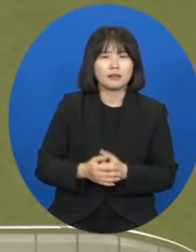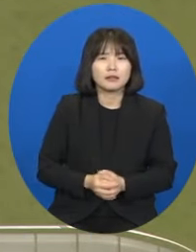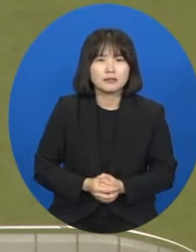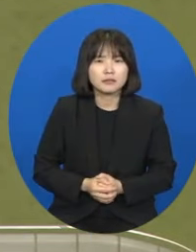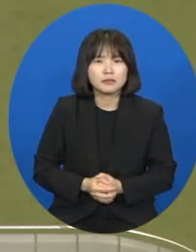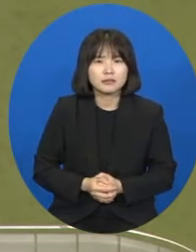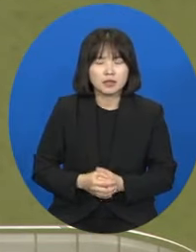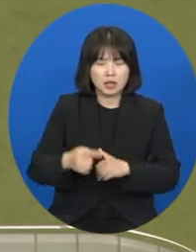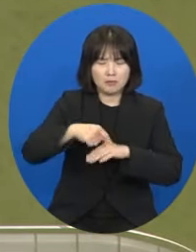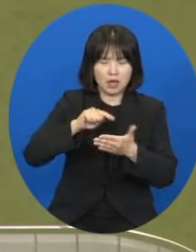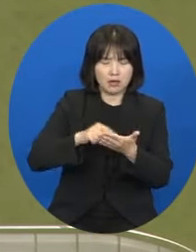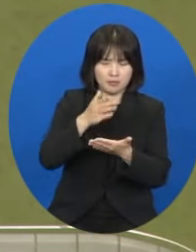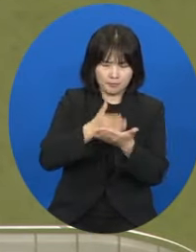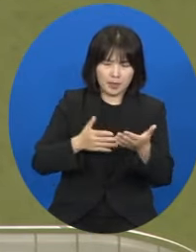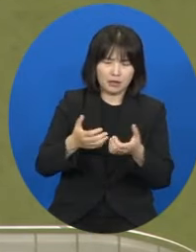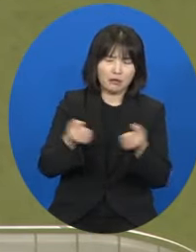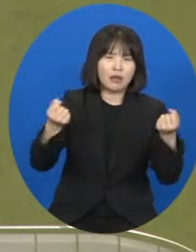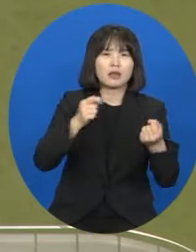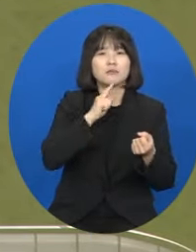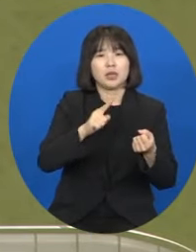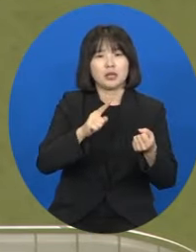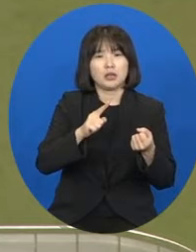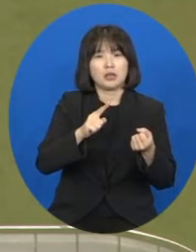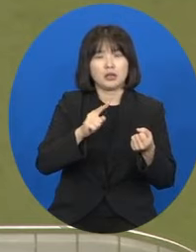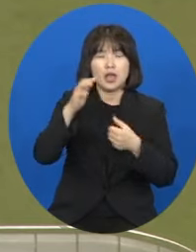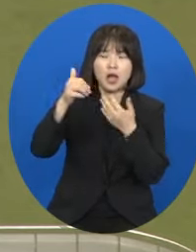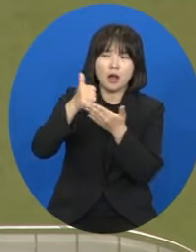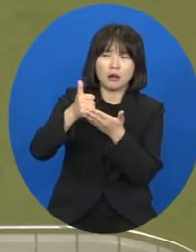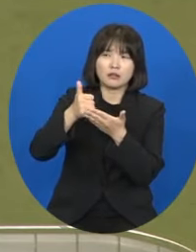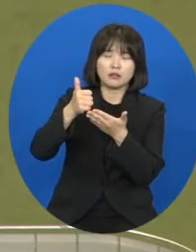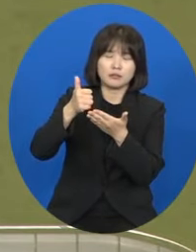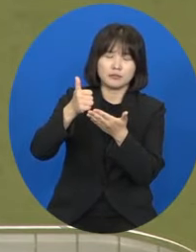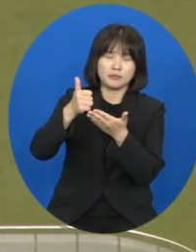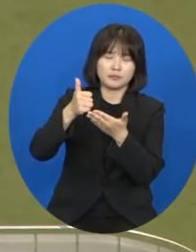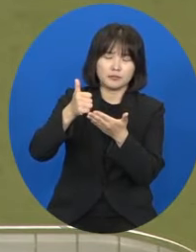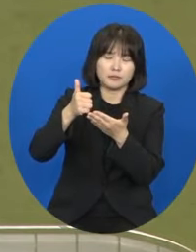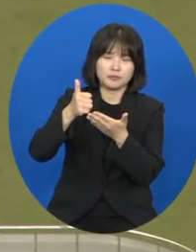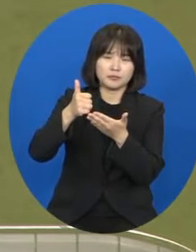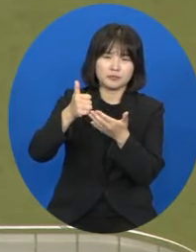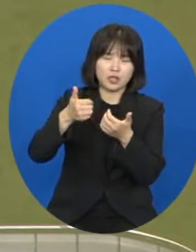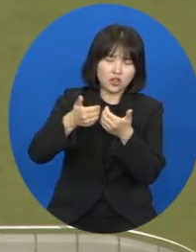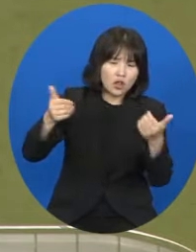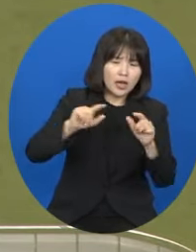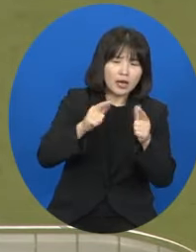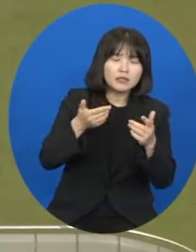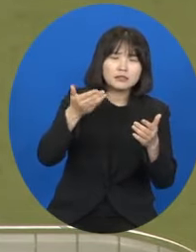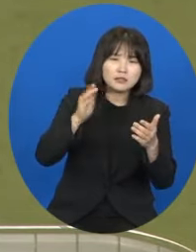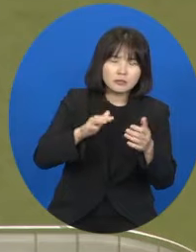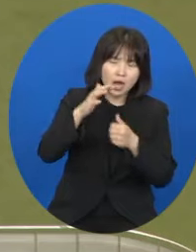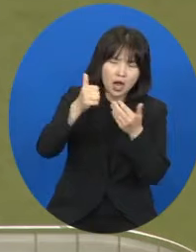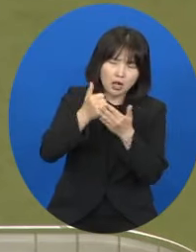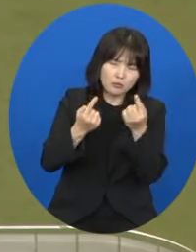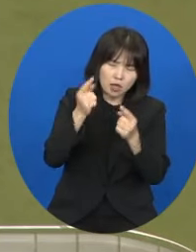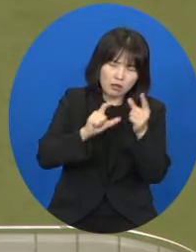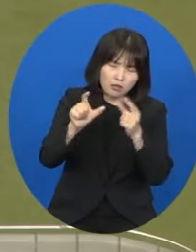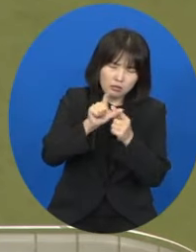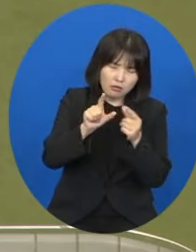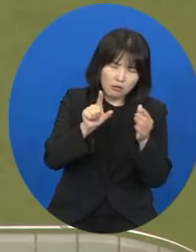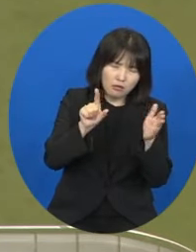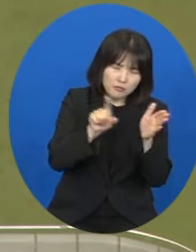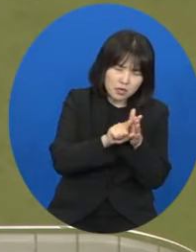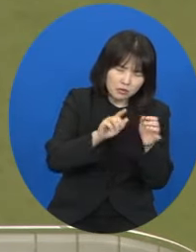마음이 나뉘어 있다는 거예요. 아예 하나님을 떠난 건 아니지만 그의 마음 한켠에 하나님보다 더 사랑하고 신뢰했던 어떤